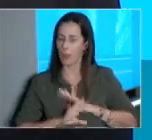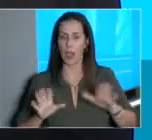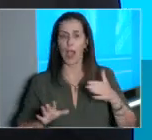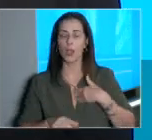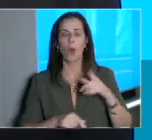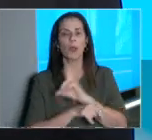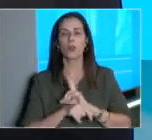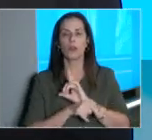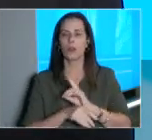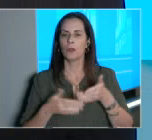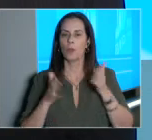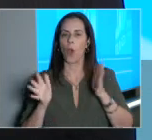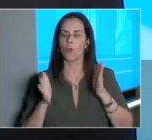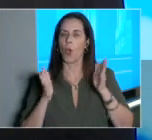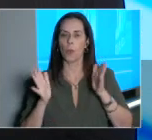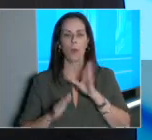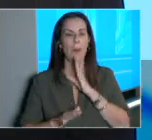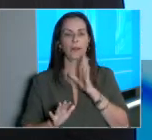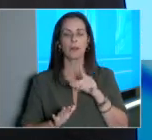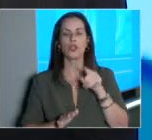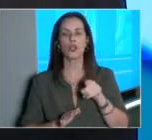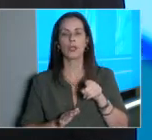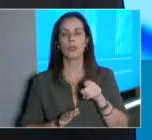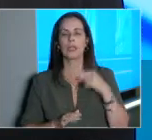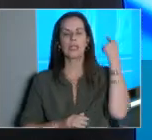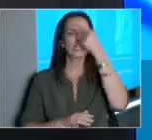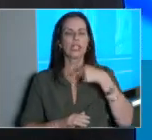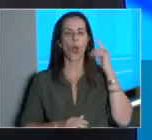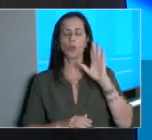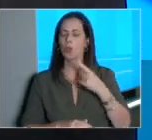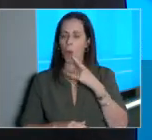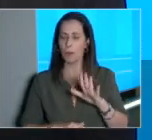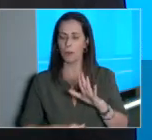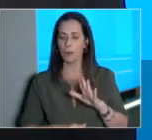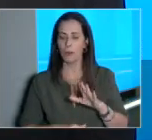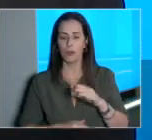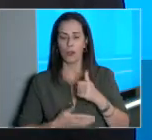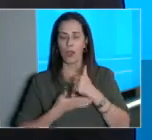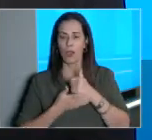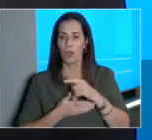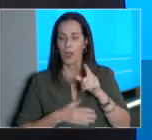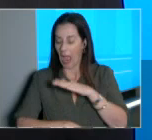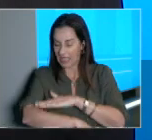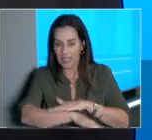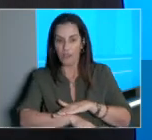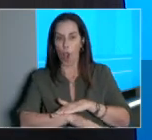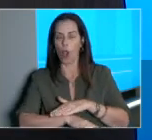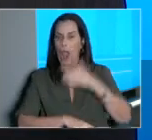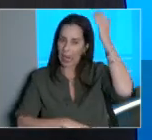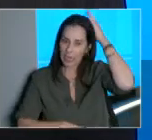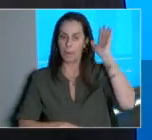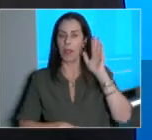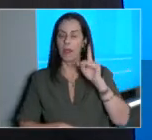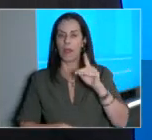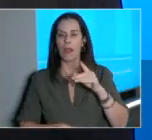אנחנו בעידן מאוד מאוד מאוד בעייתי שהוא שיח של זהות, אוקיי? זאת אומרת, הדובר הוא הסיפור, הצבע אור שלו, הכיפה של